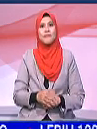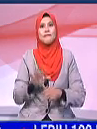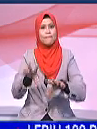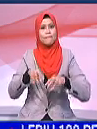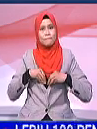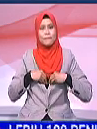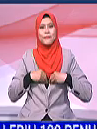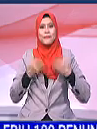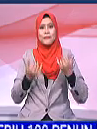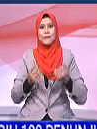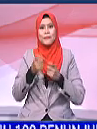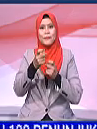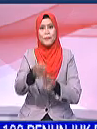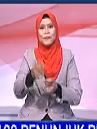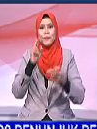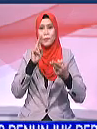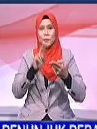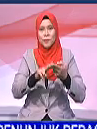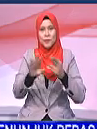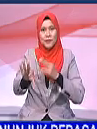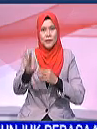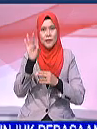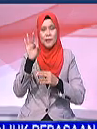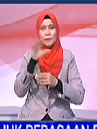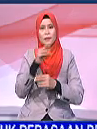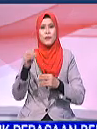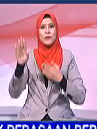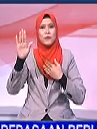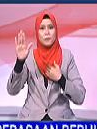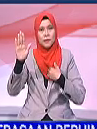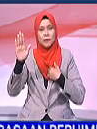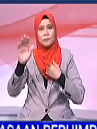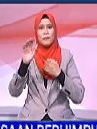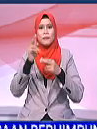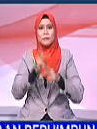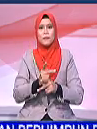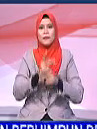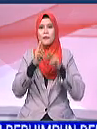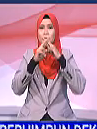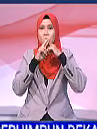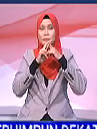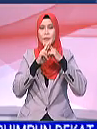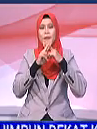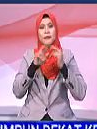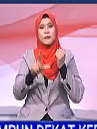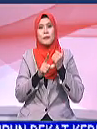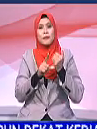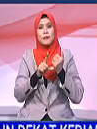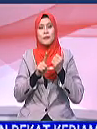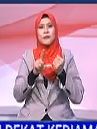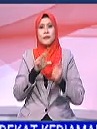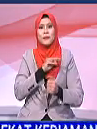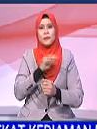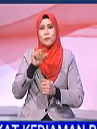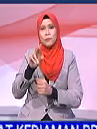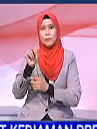berkenan menyempurnakan penyampaian surat cara pelantikan dan sumpah simpan rahsia Timbalan Menteri Persekutuan Senator Datuk